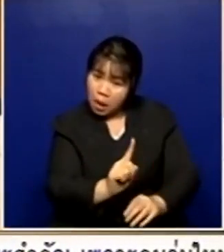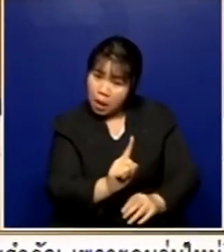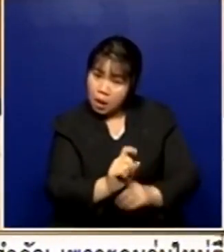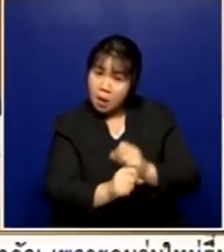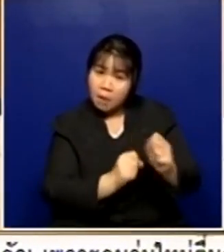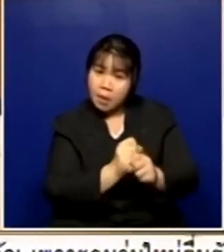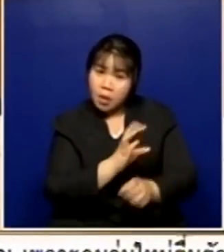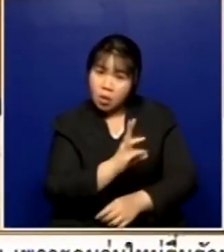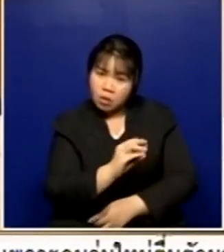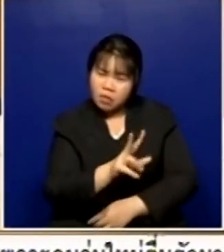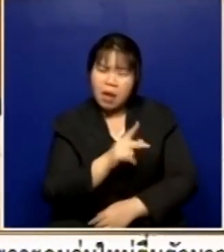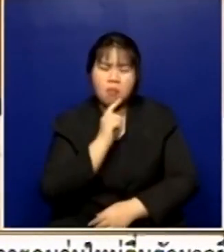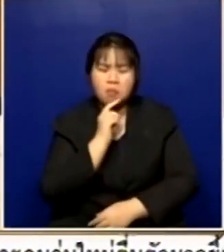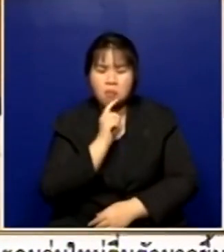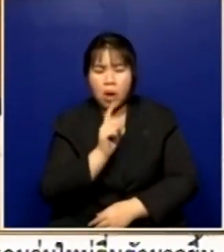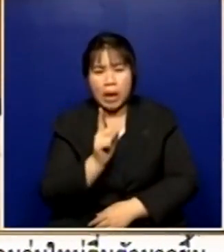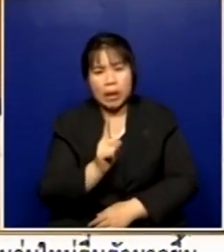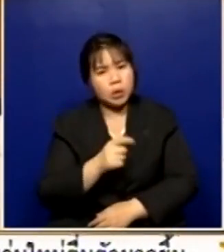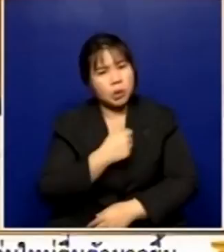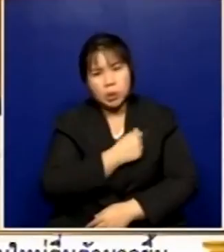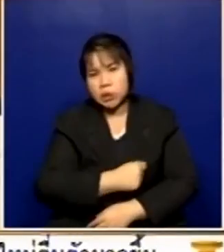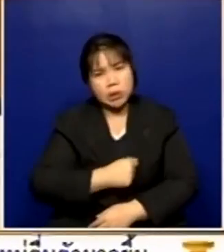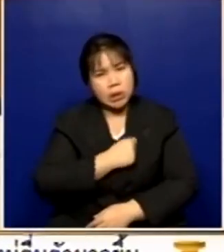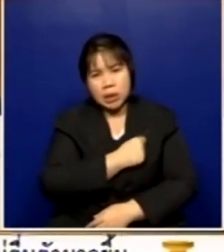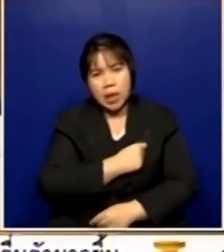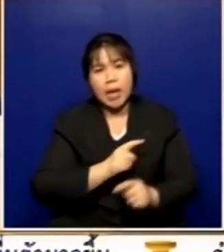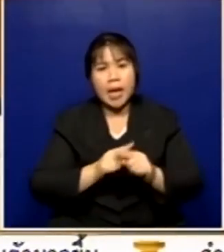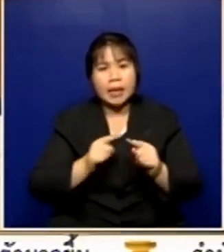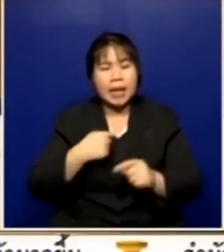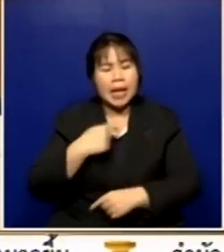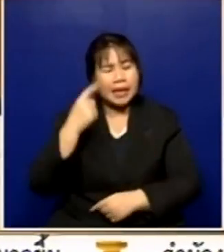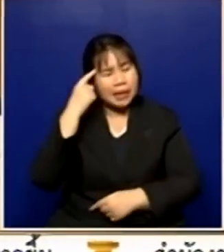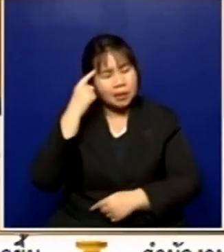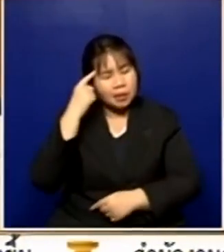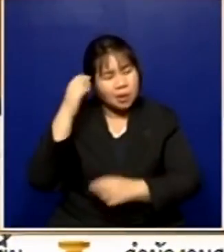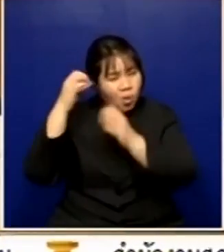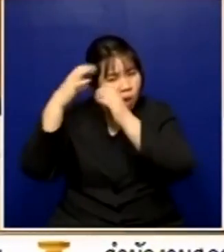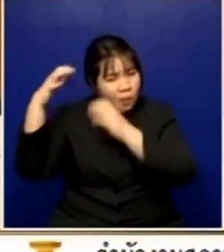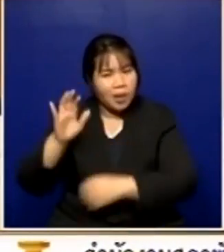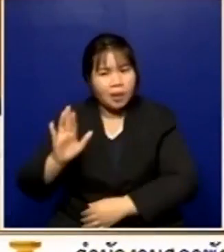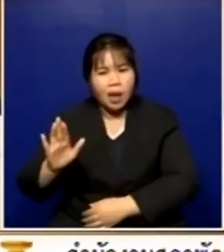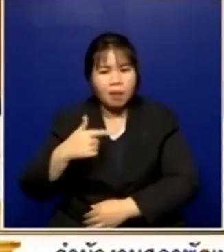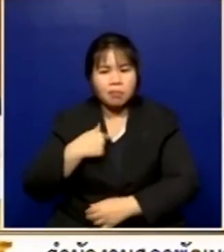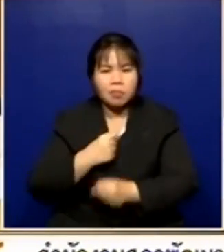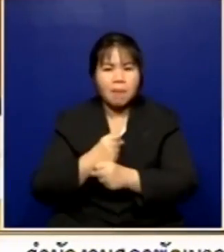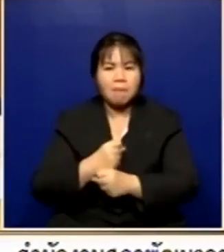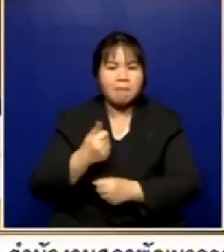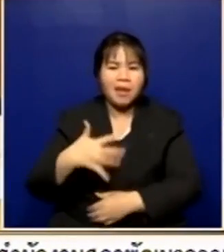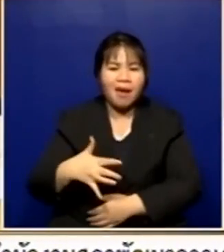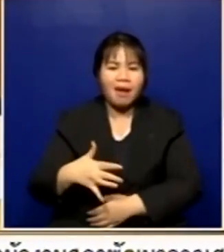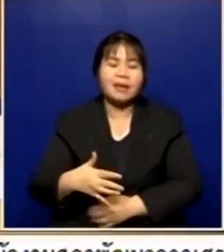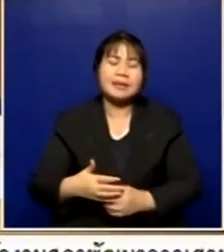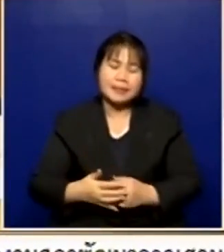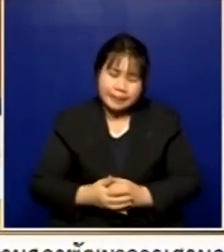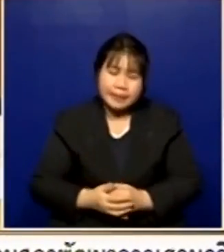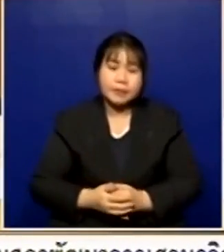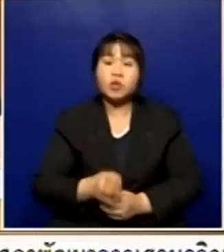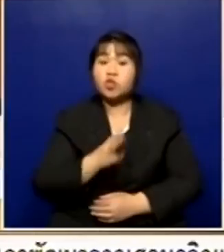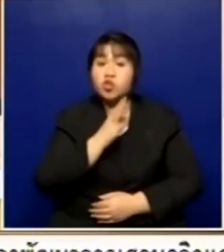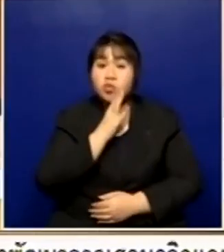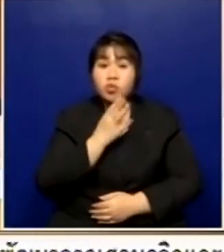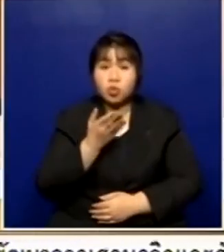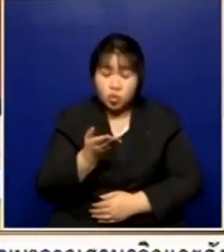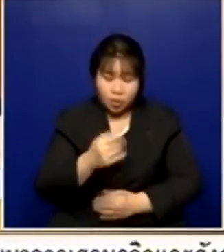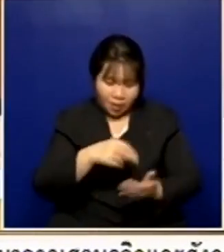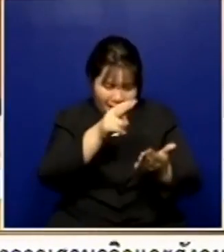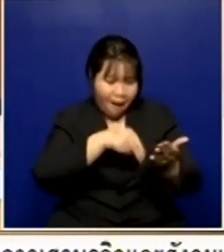3นะครับวันนี้ผมก็คิดว่าเป็นเรื่องน่าเสียใจนะครับแต่ผมของห้ามจินตนาการของท่านไม่ได้นะครับแต่ถ้านักศึกษาทำการ